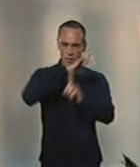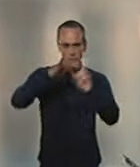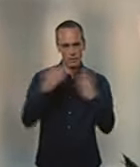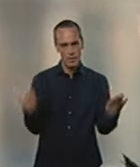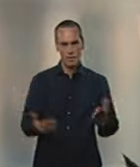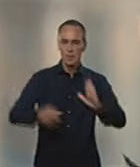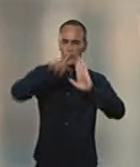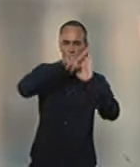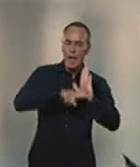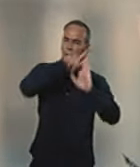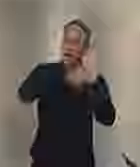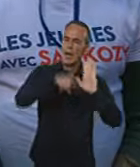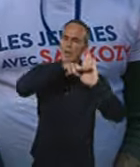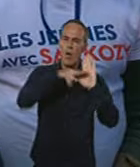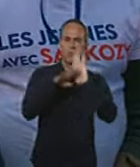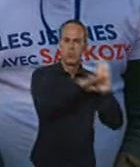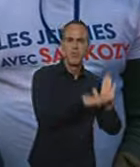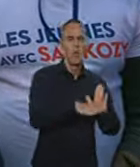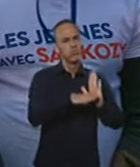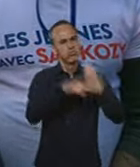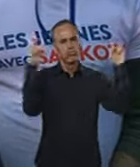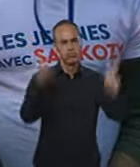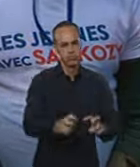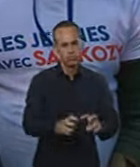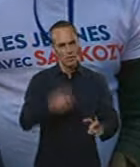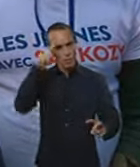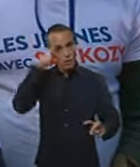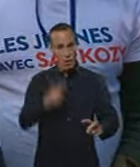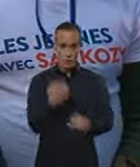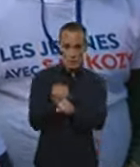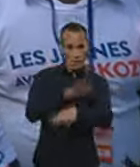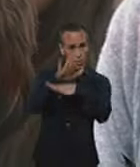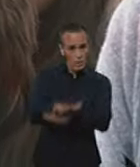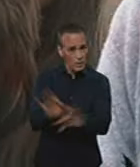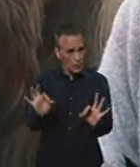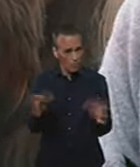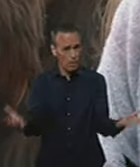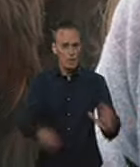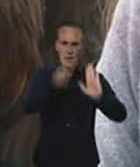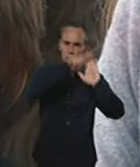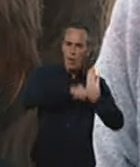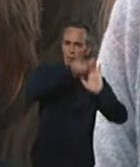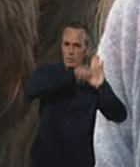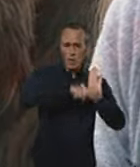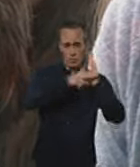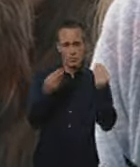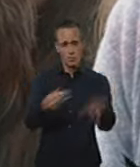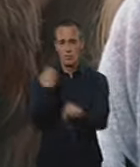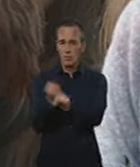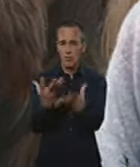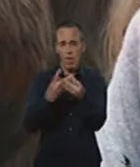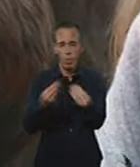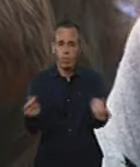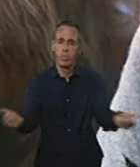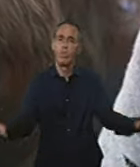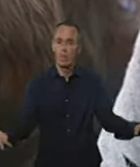sur chacun de vous sera allégé parce qu'au lieu de protéger le travail l'excès de normes finit par le détruire